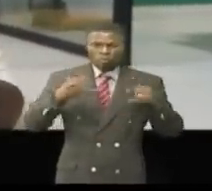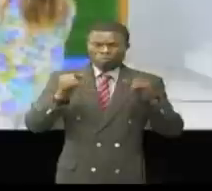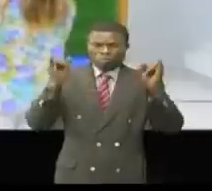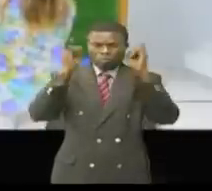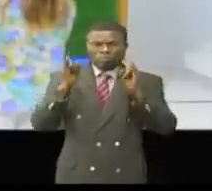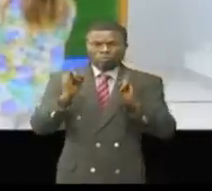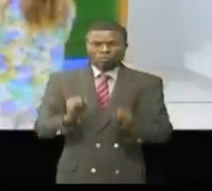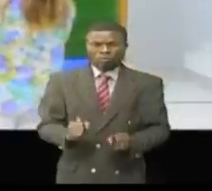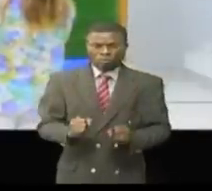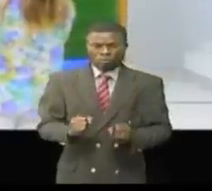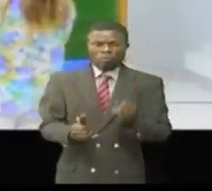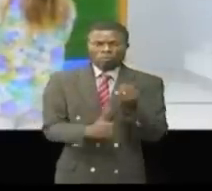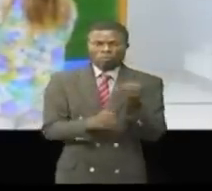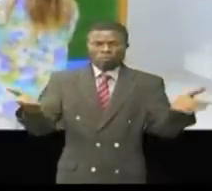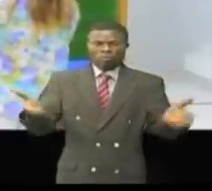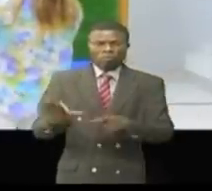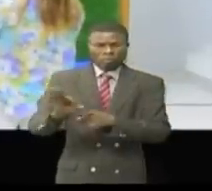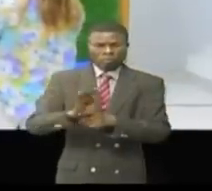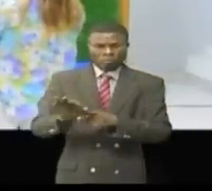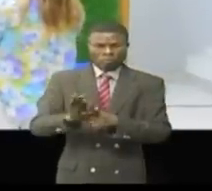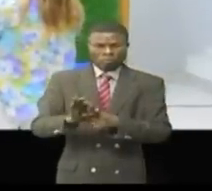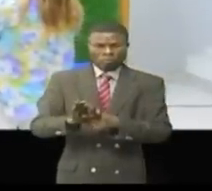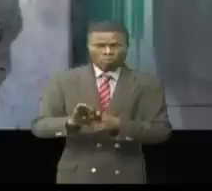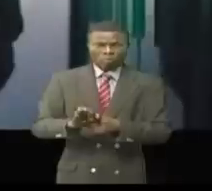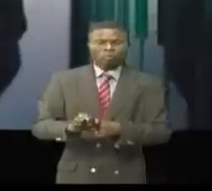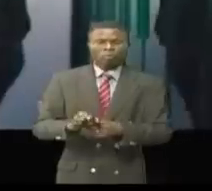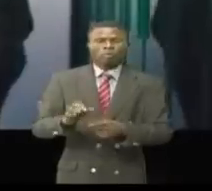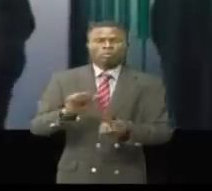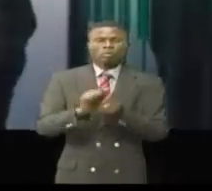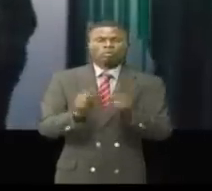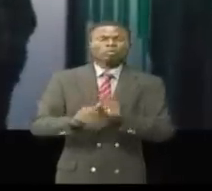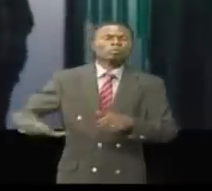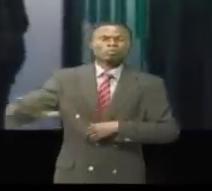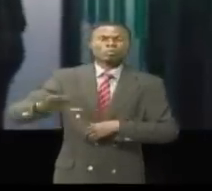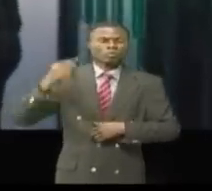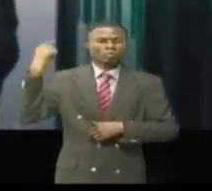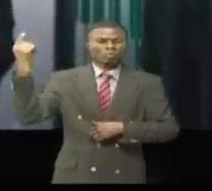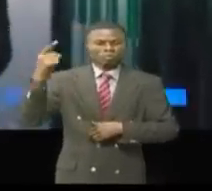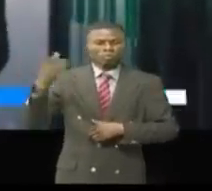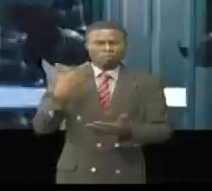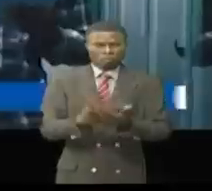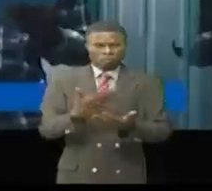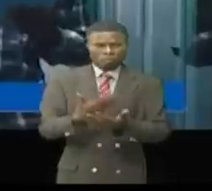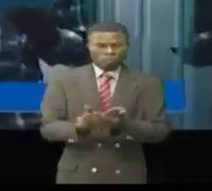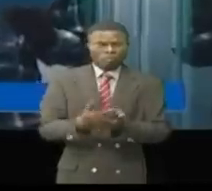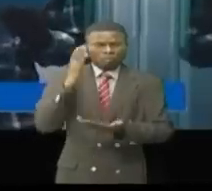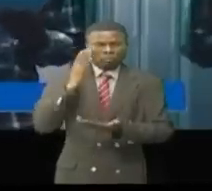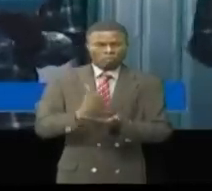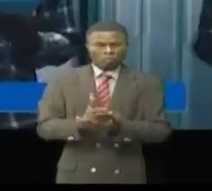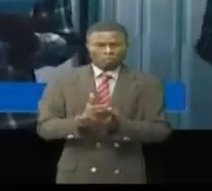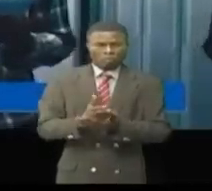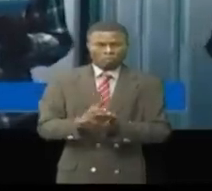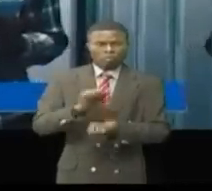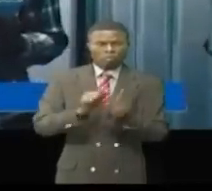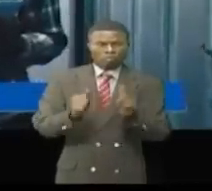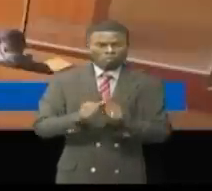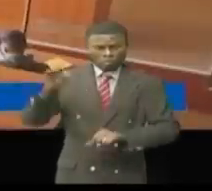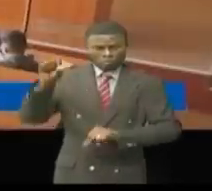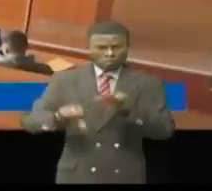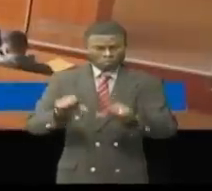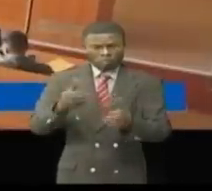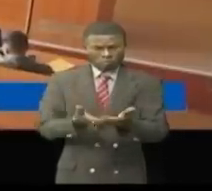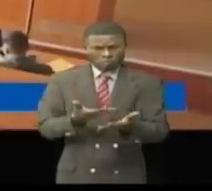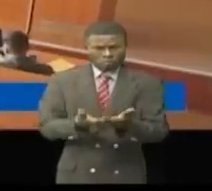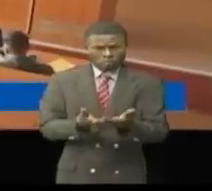numérique. Pour les participants, dans ce monde devenu un village planétaire, il est plus qu'urgent de maîtriser les contours flous de la